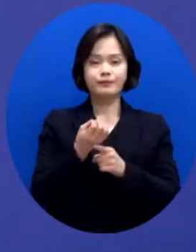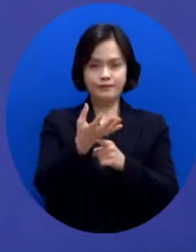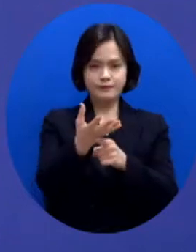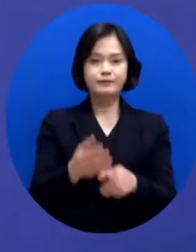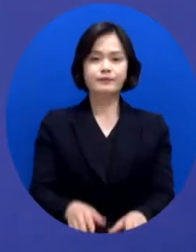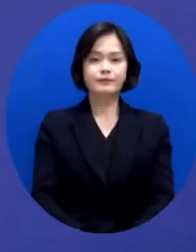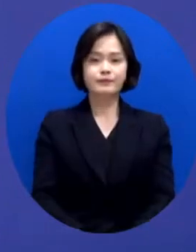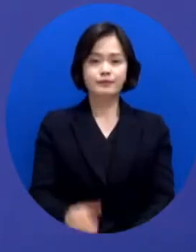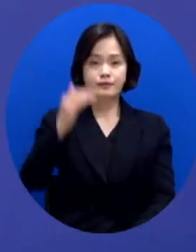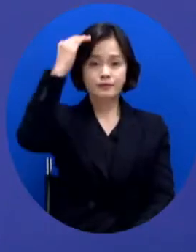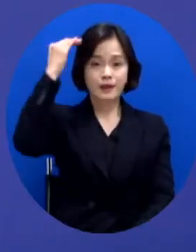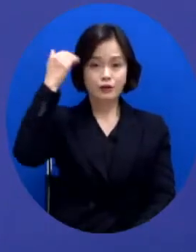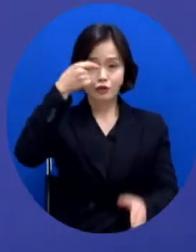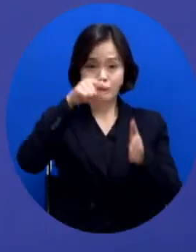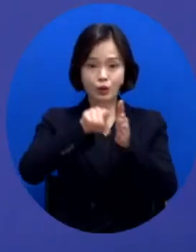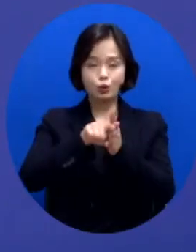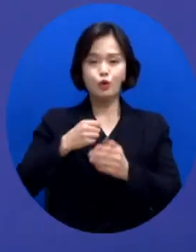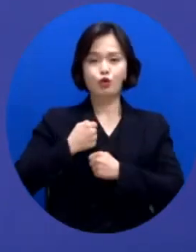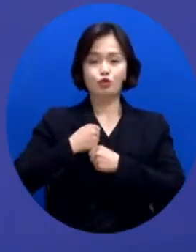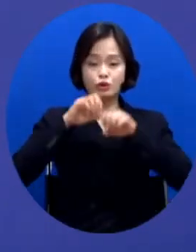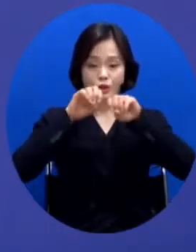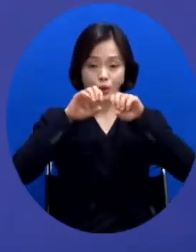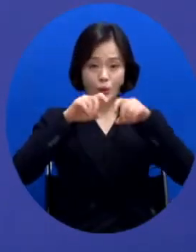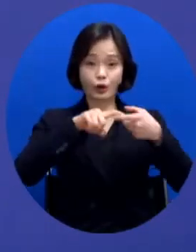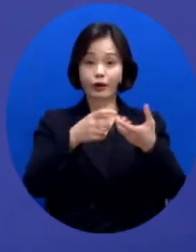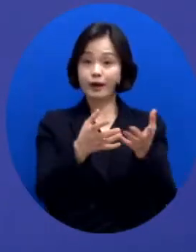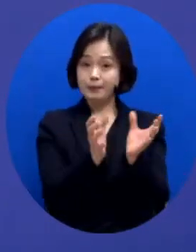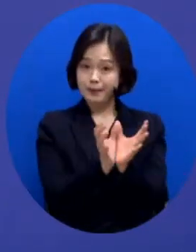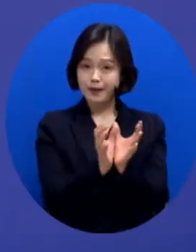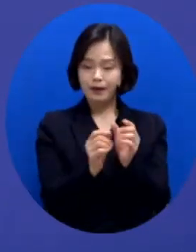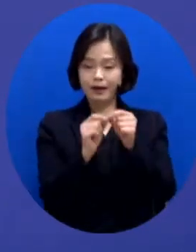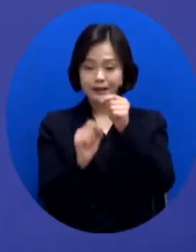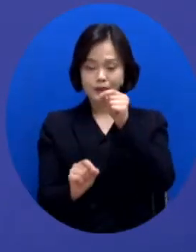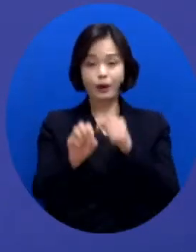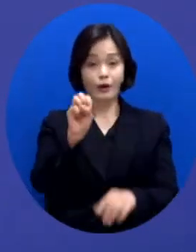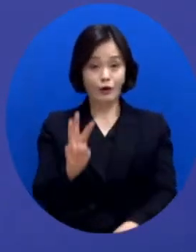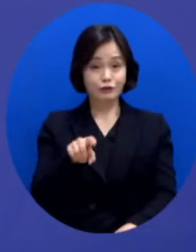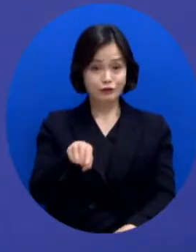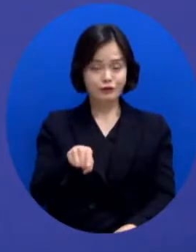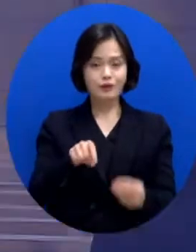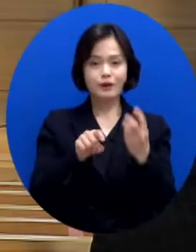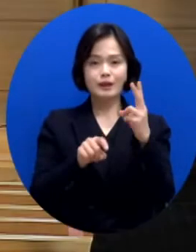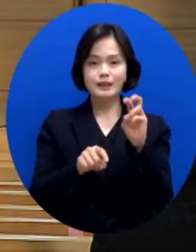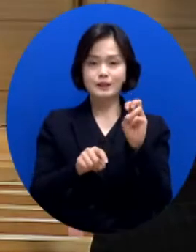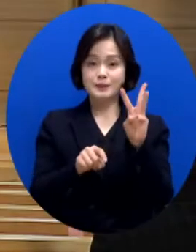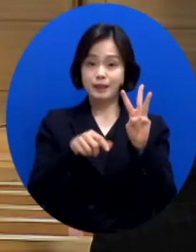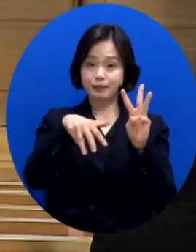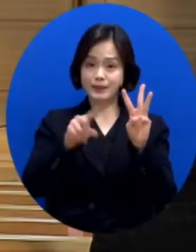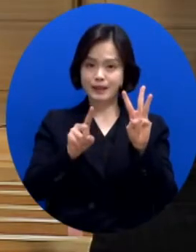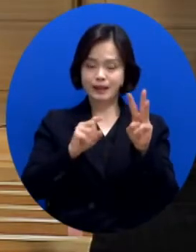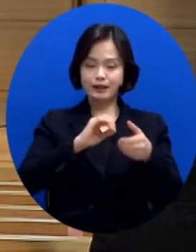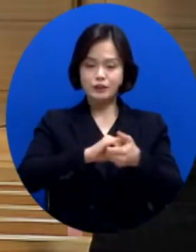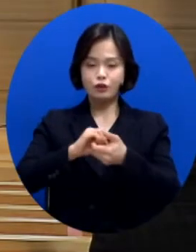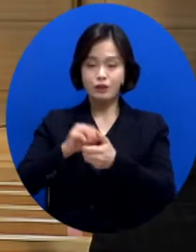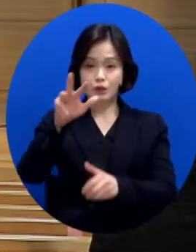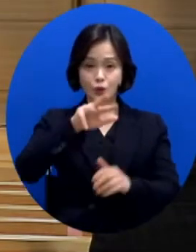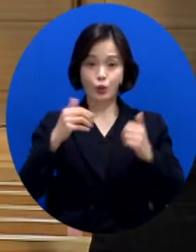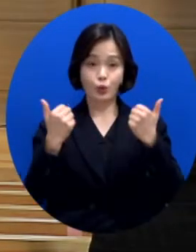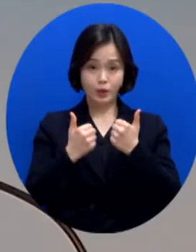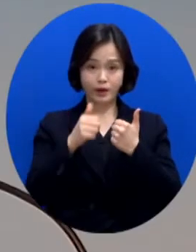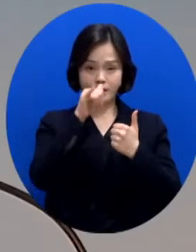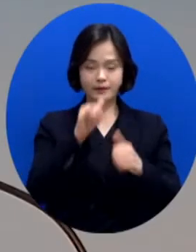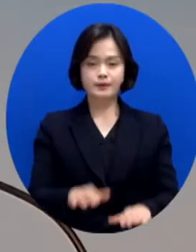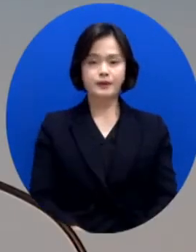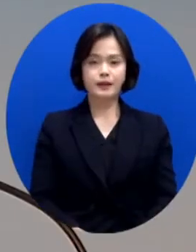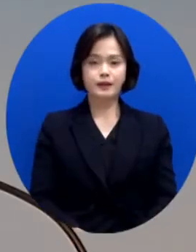한국 기독교 군선교 연합회 광주 집회가 23차 정기총회 를 열었습니다 최소 이 돈의 이며 권